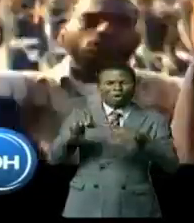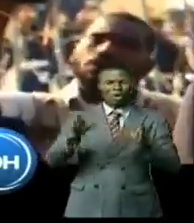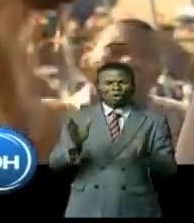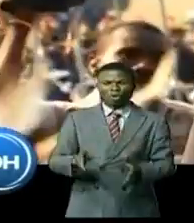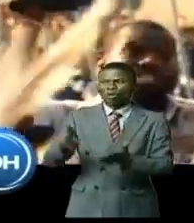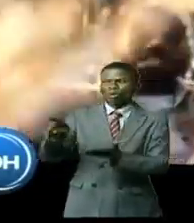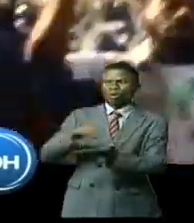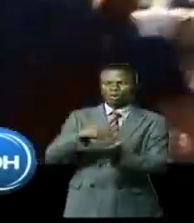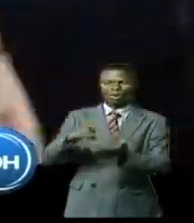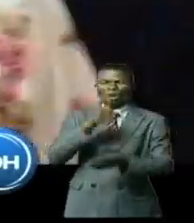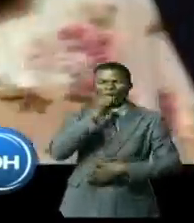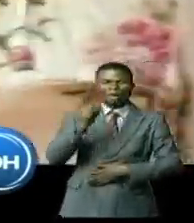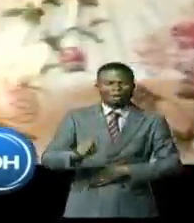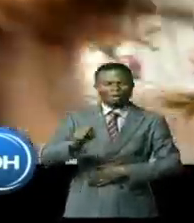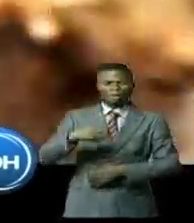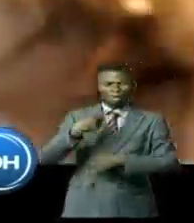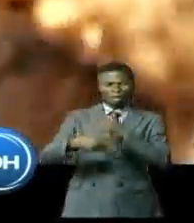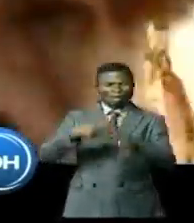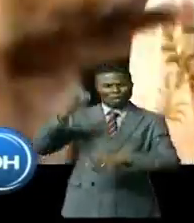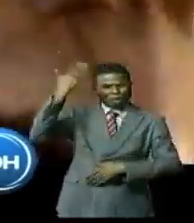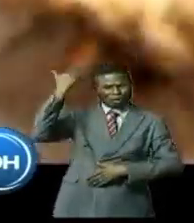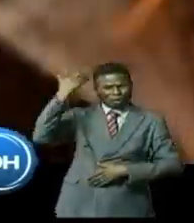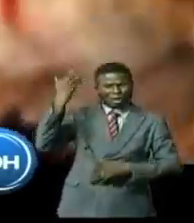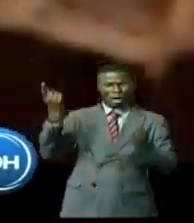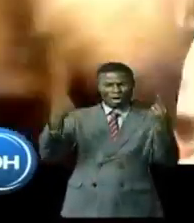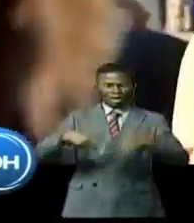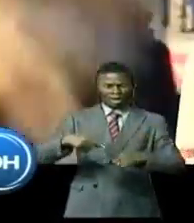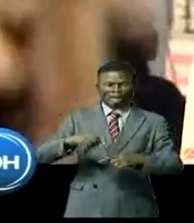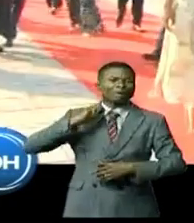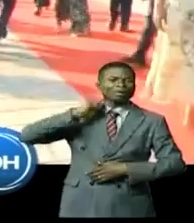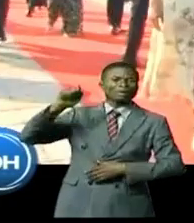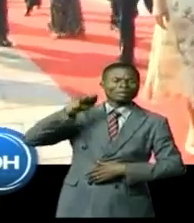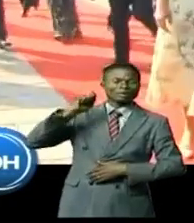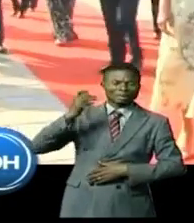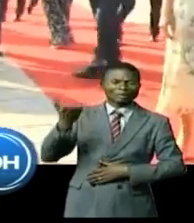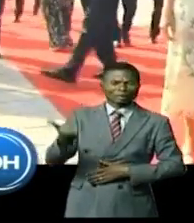leurs parents ont côtoyé à l'époque coloniale.